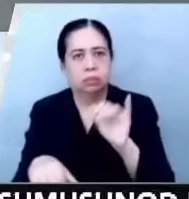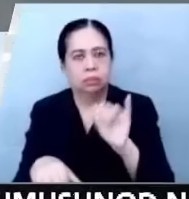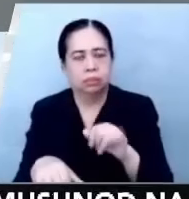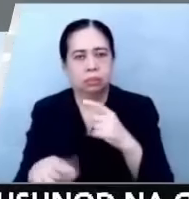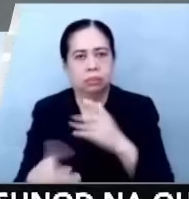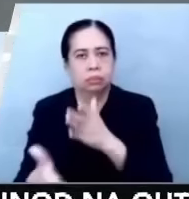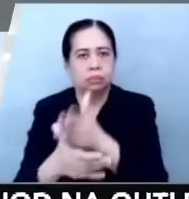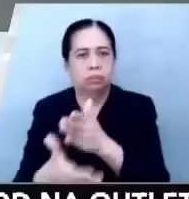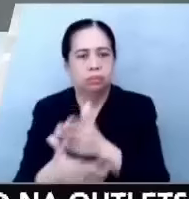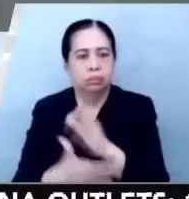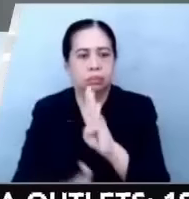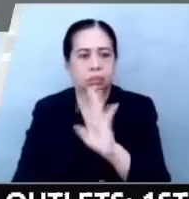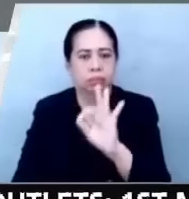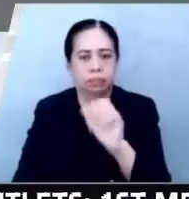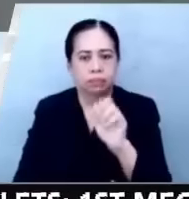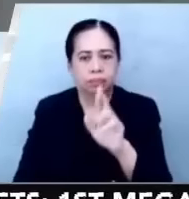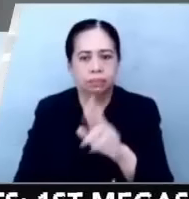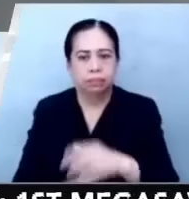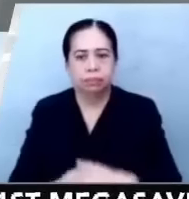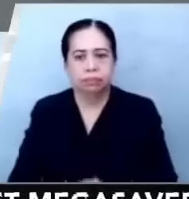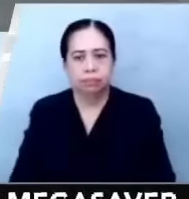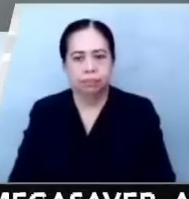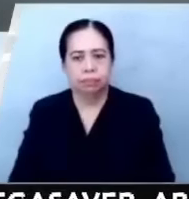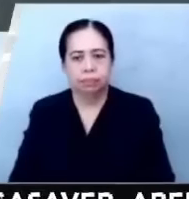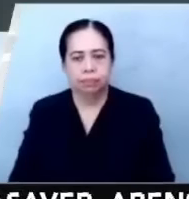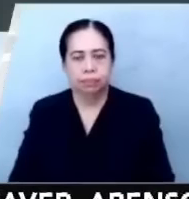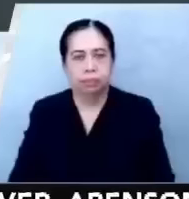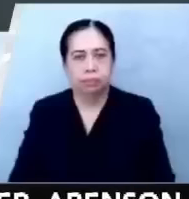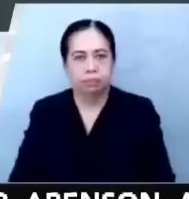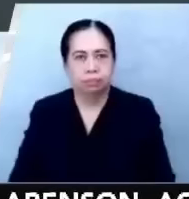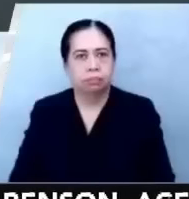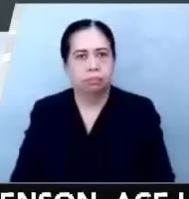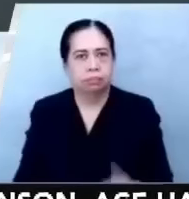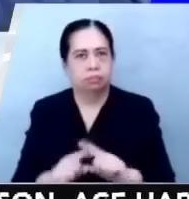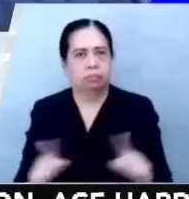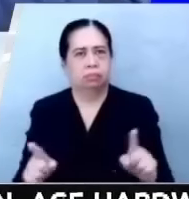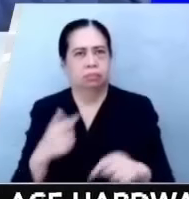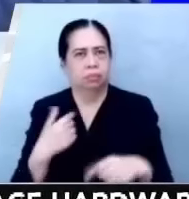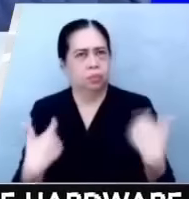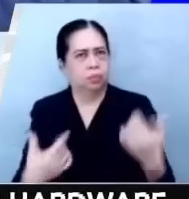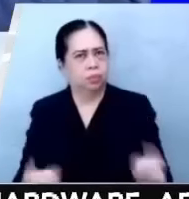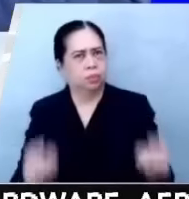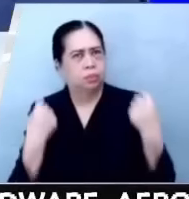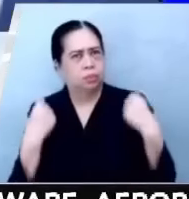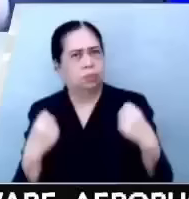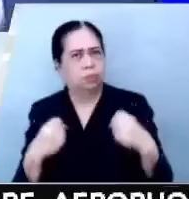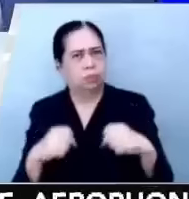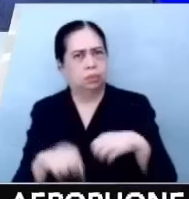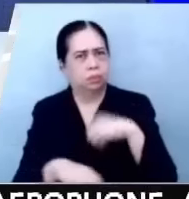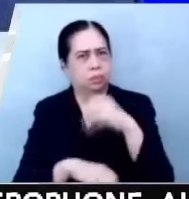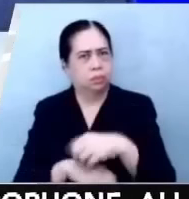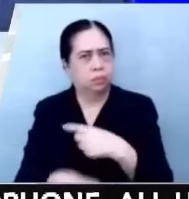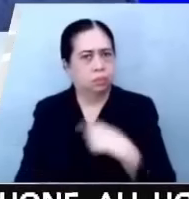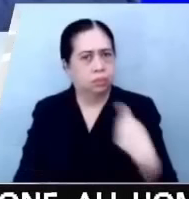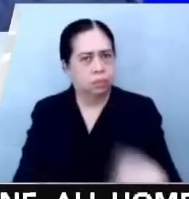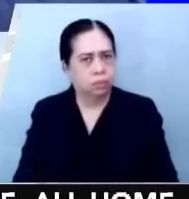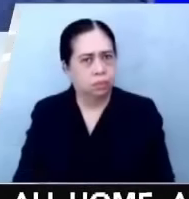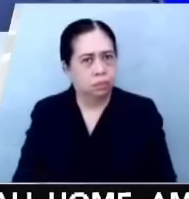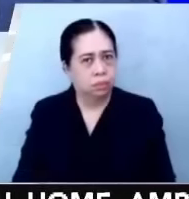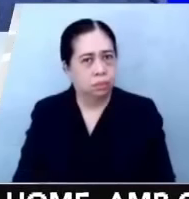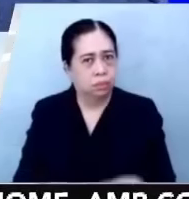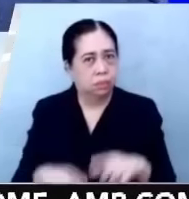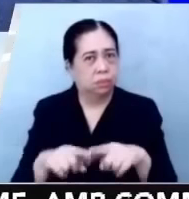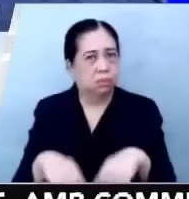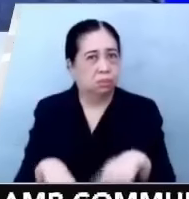ng Philippine Coast Guard, sir. Medyo iba na yung pagiging agresibo ng China. So, depende ito sa DFA kung